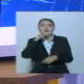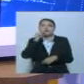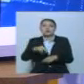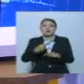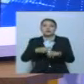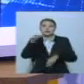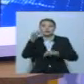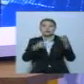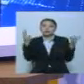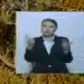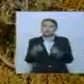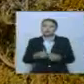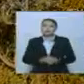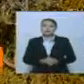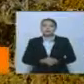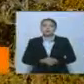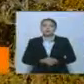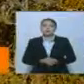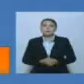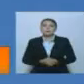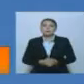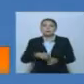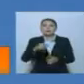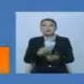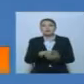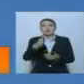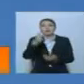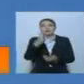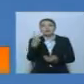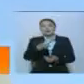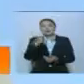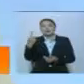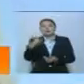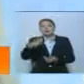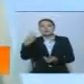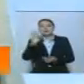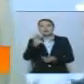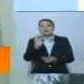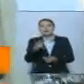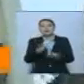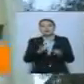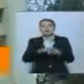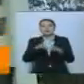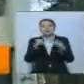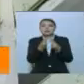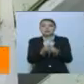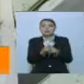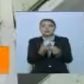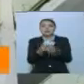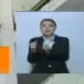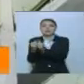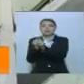тартуды талап етіп отыр. Қазанның 20-сынан 21-ні қараған түні Келмеденовтер отбасында қайғылы жағдай орын алды.